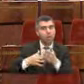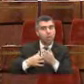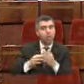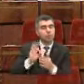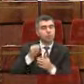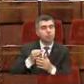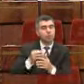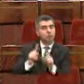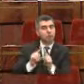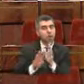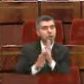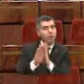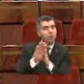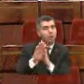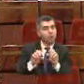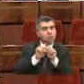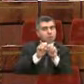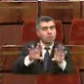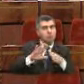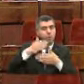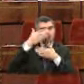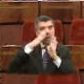الحقوق الاساسيه في كل التراب الوطني،